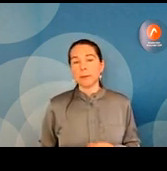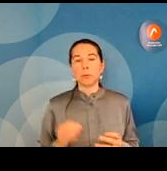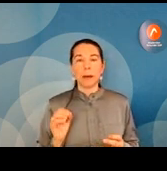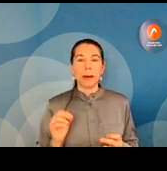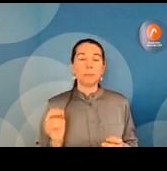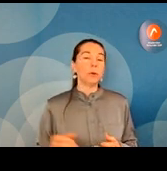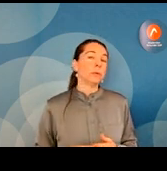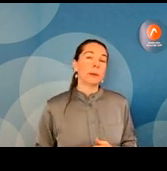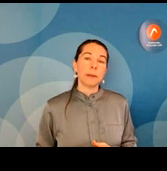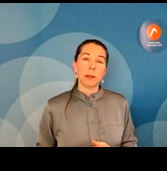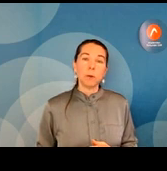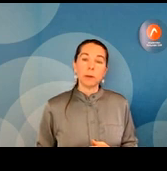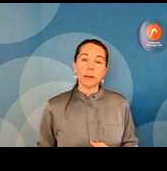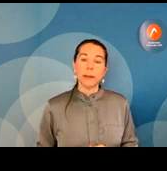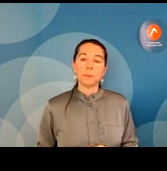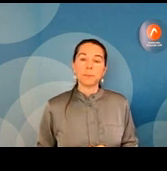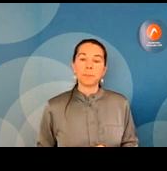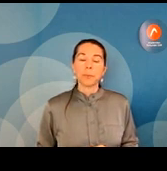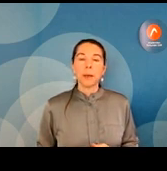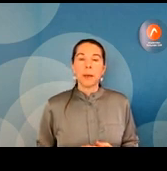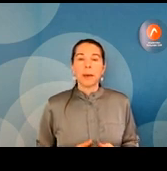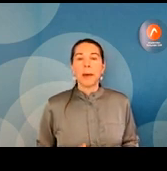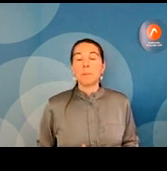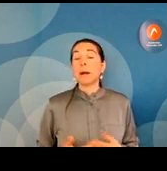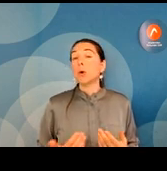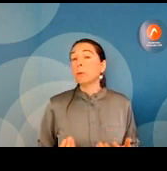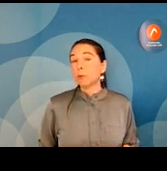får teckna som är bundna till ålder.